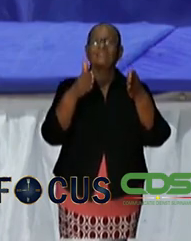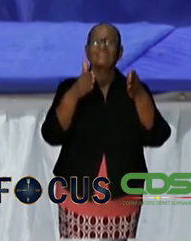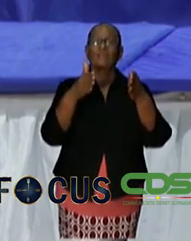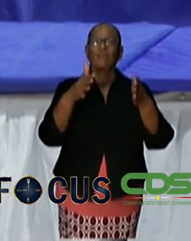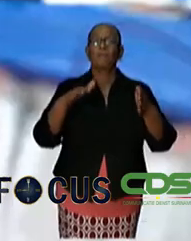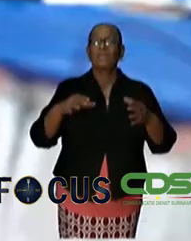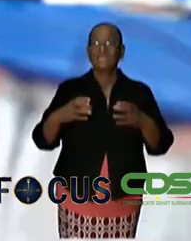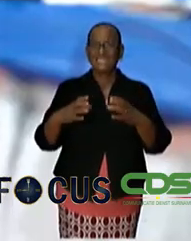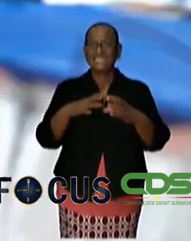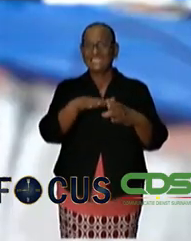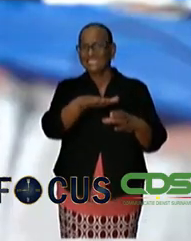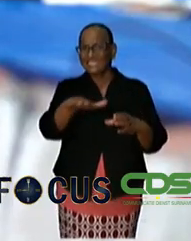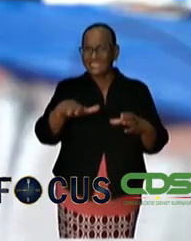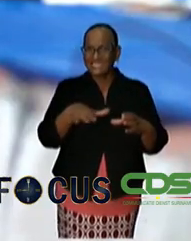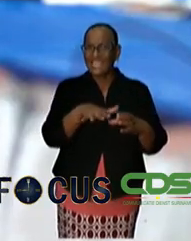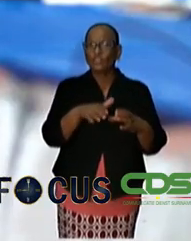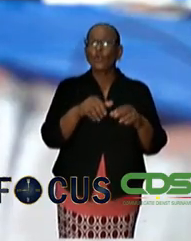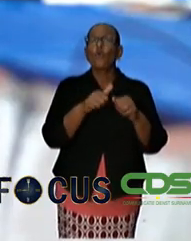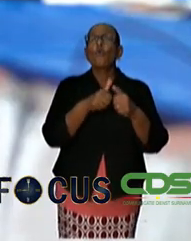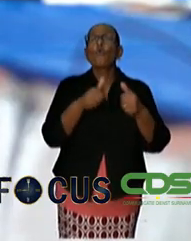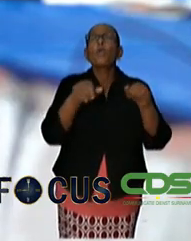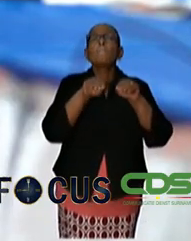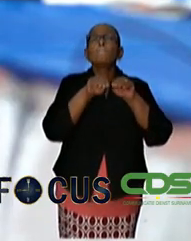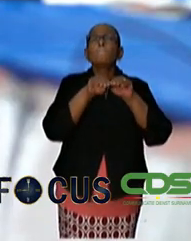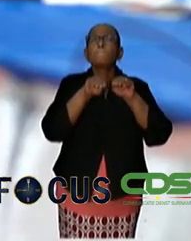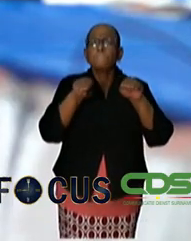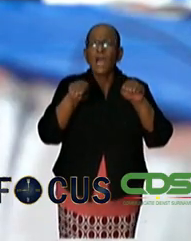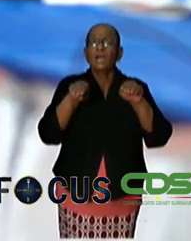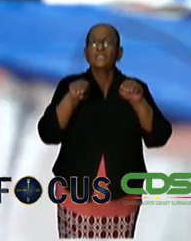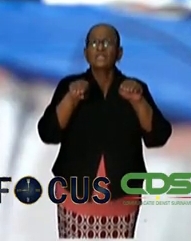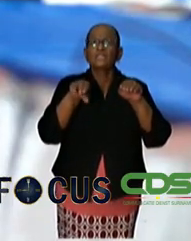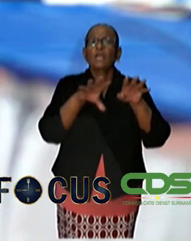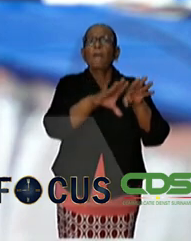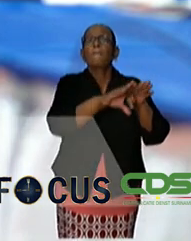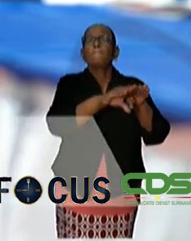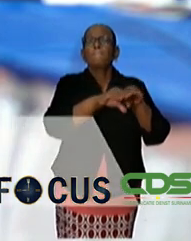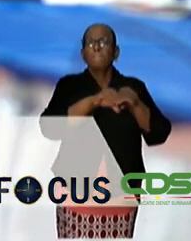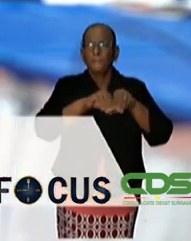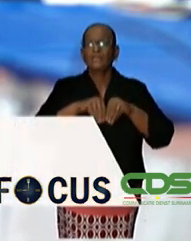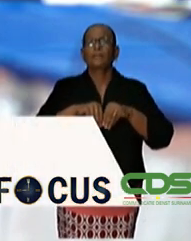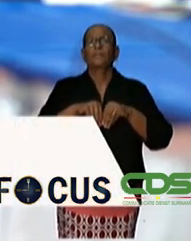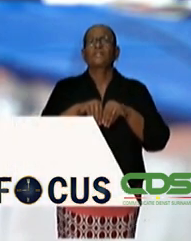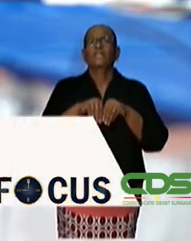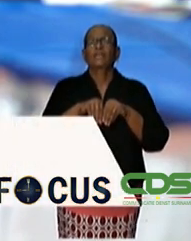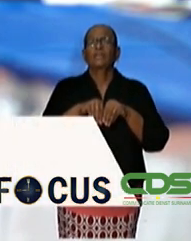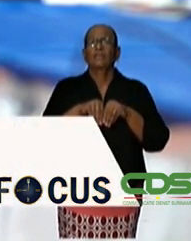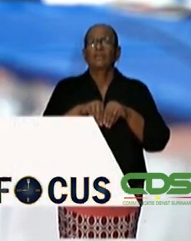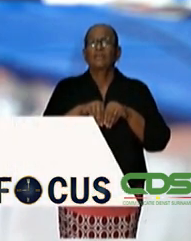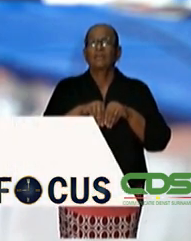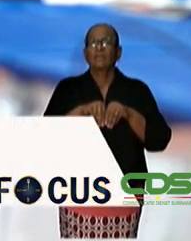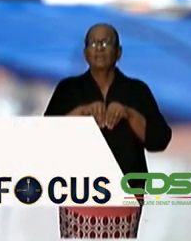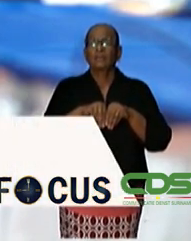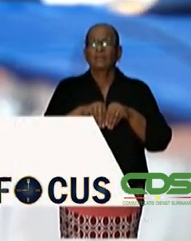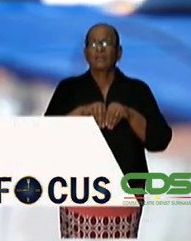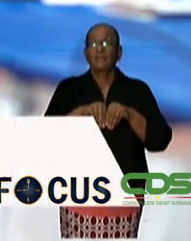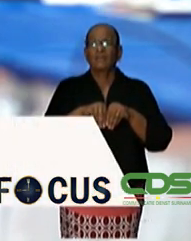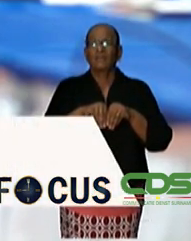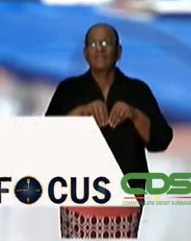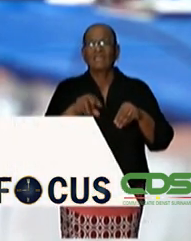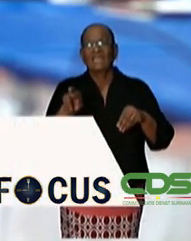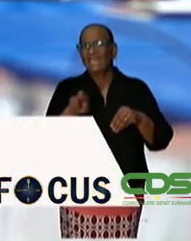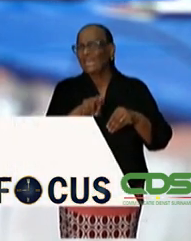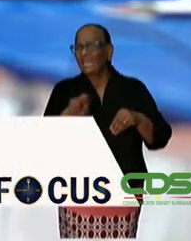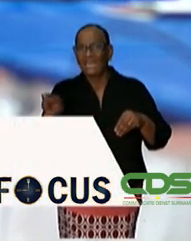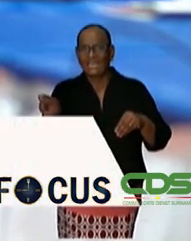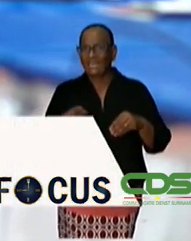sector een goede basis moeten leggen met betrekking tot tarieven. We zijn heel rare